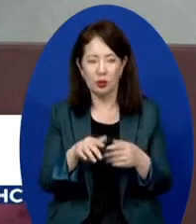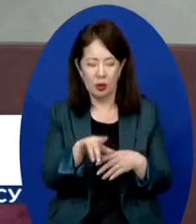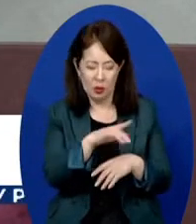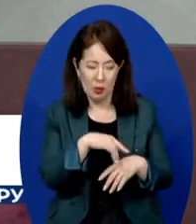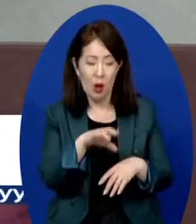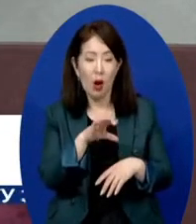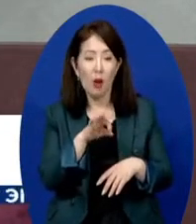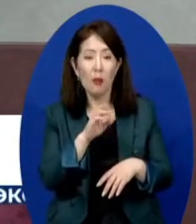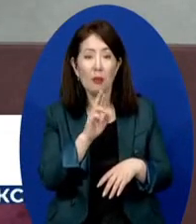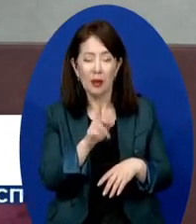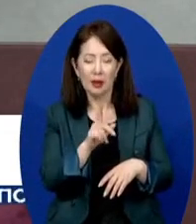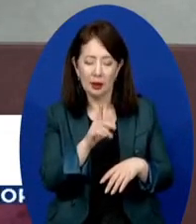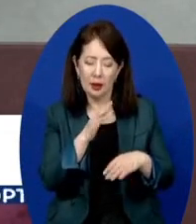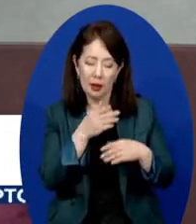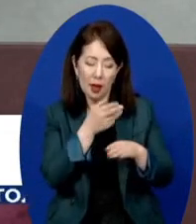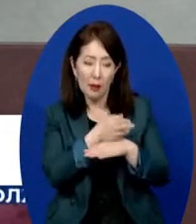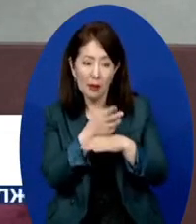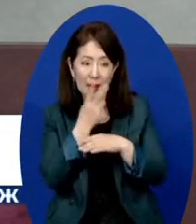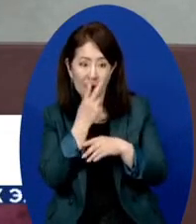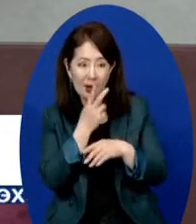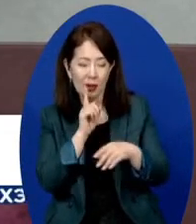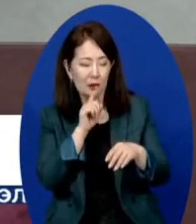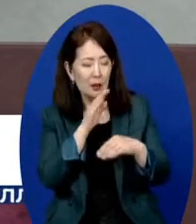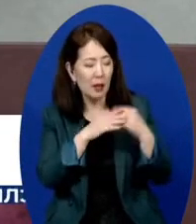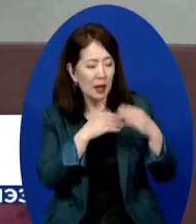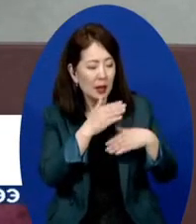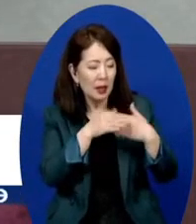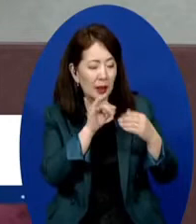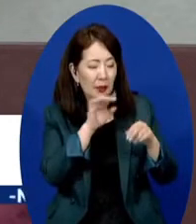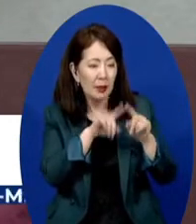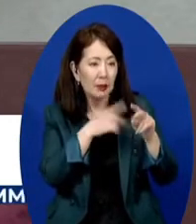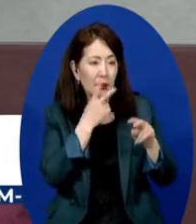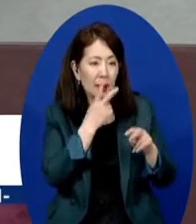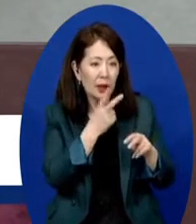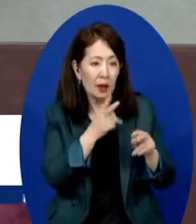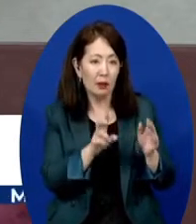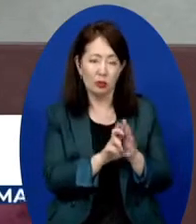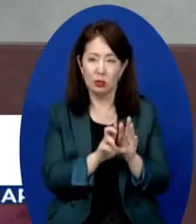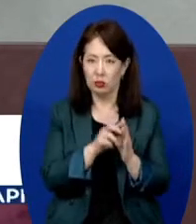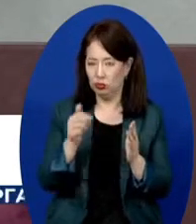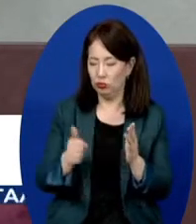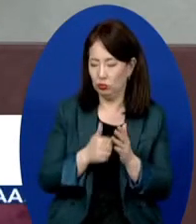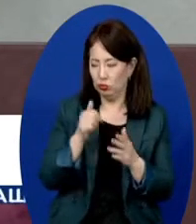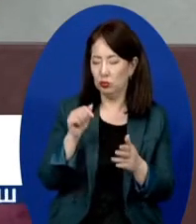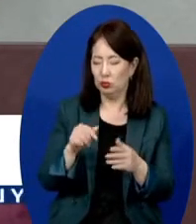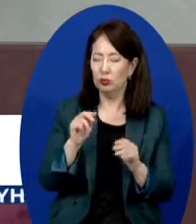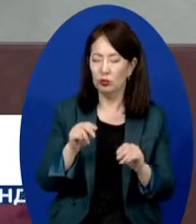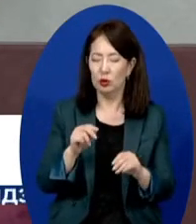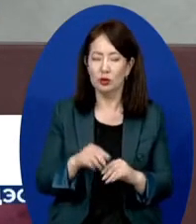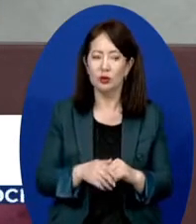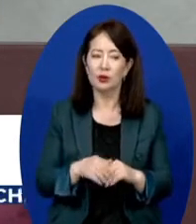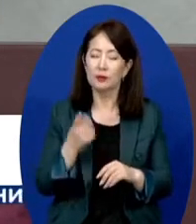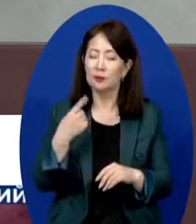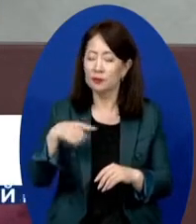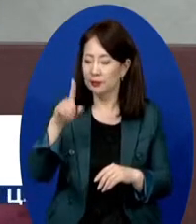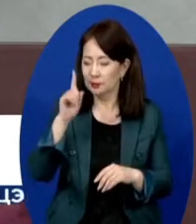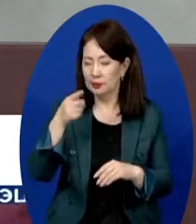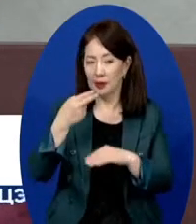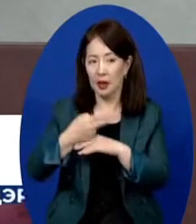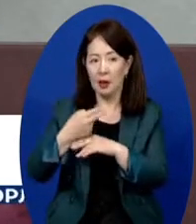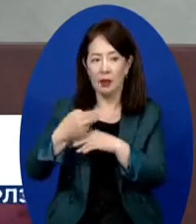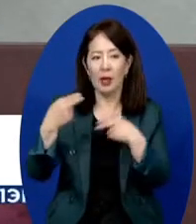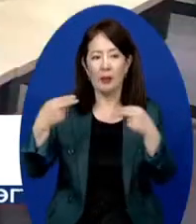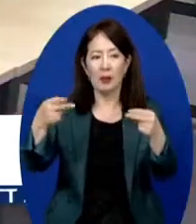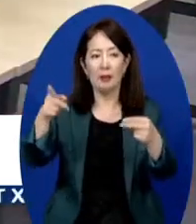нар камераараа одоо барилгын явц хийр явж байна. Ямар шатантай явж байгааг бол шууд харах бүрэн боломжтой болсон. За эхнээсээ